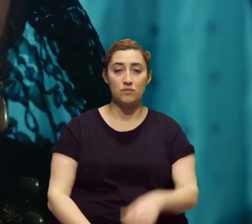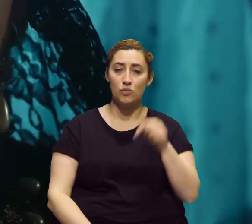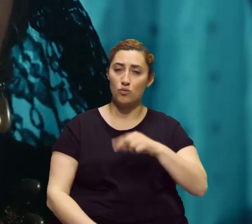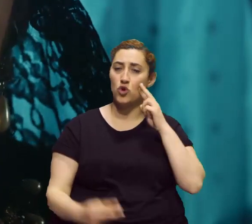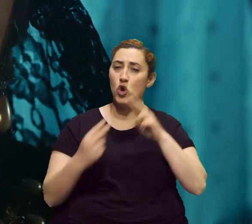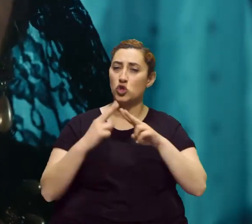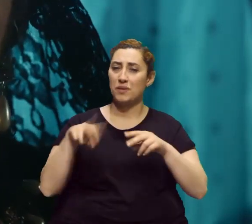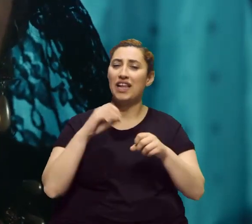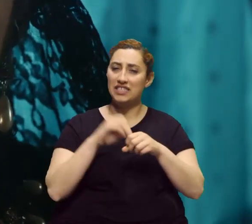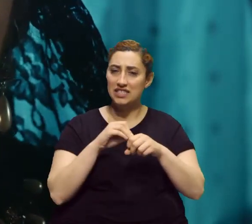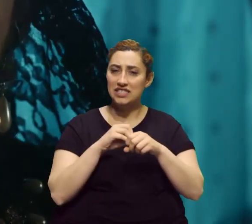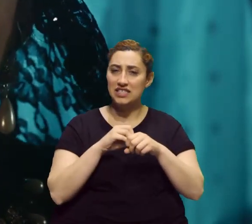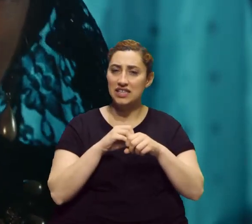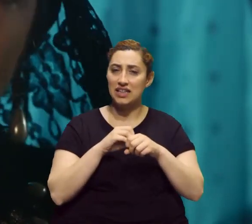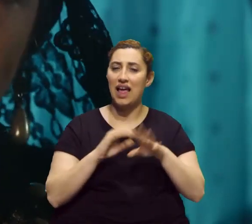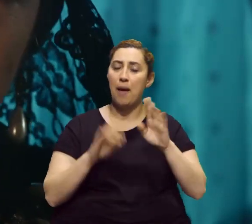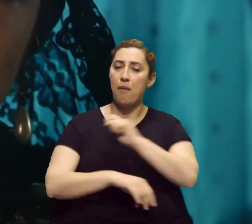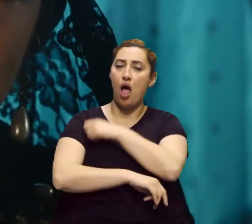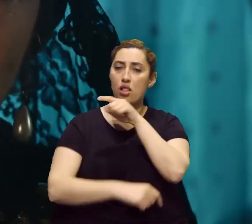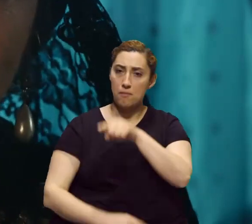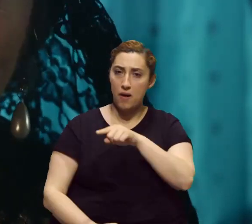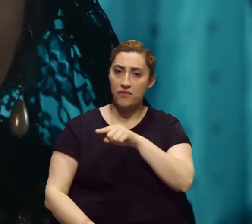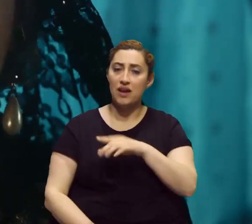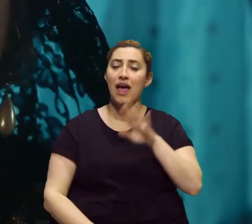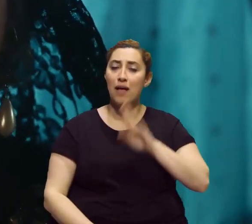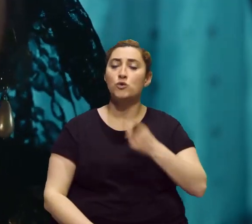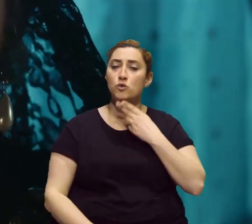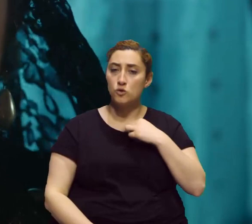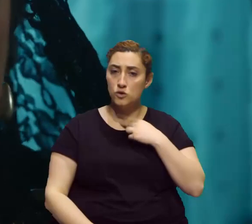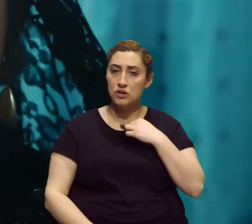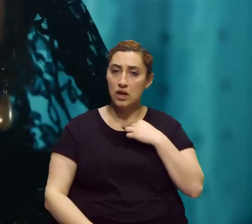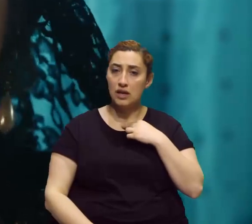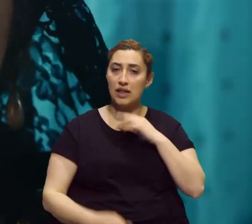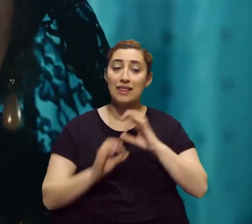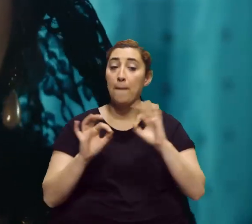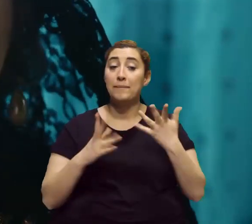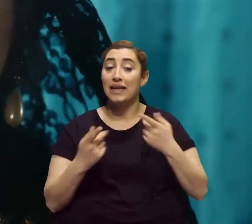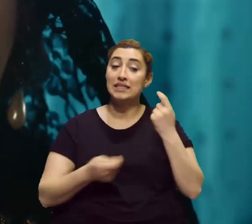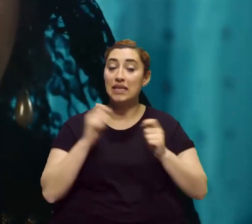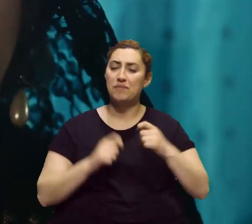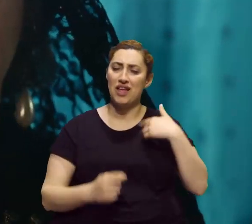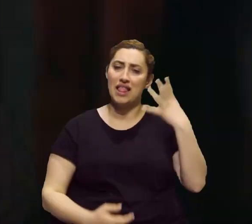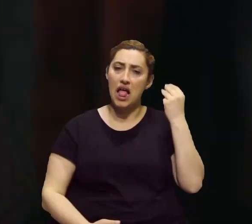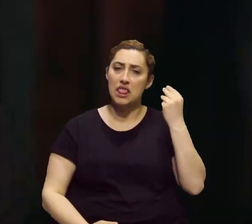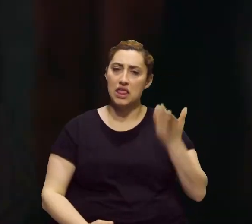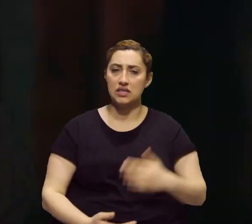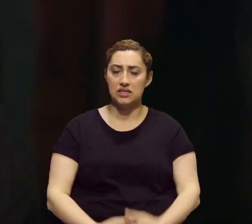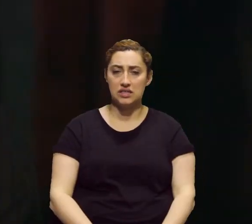Bu görüşmeler sırasında da hem Almanların hem Rusların tam olarak nasıl davranacağını anlarız.